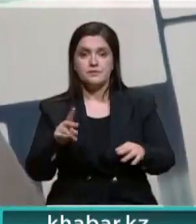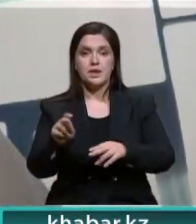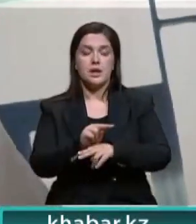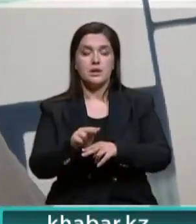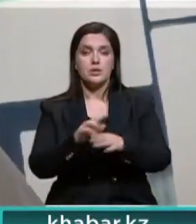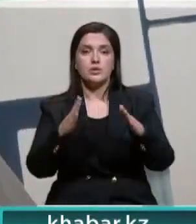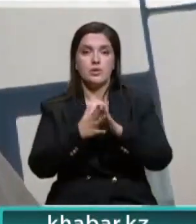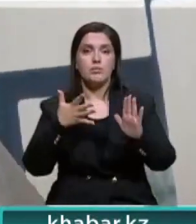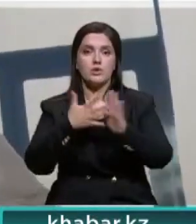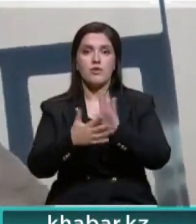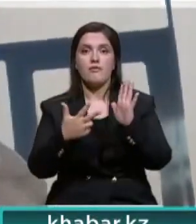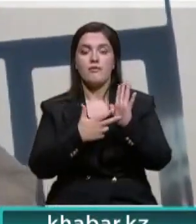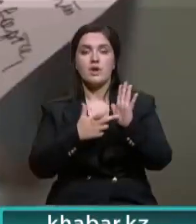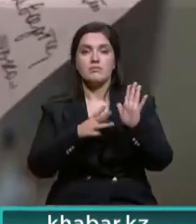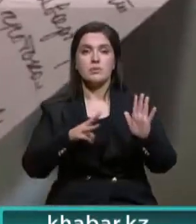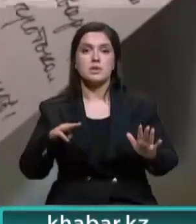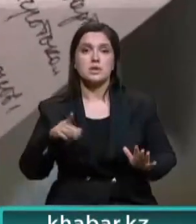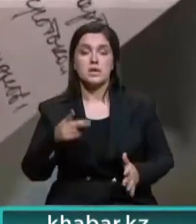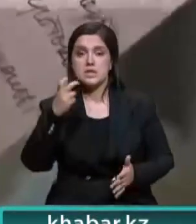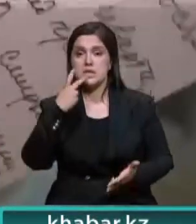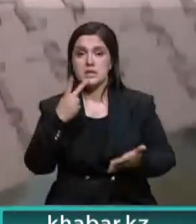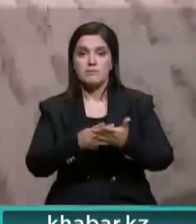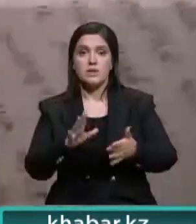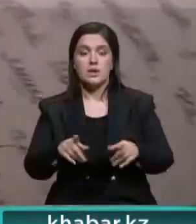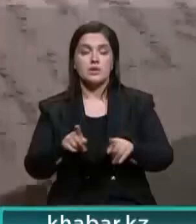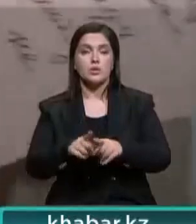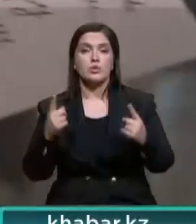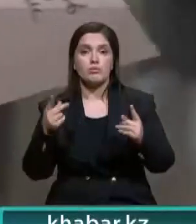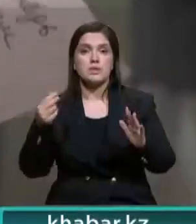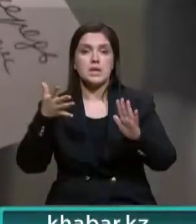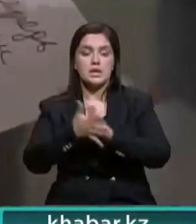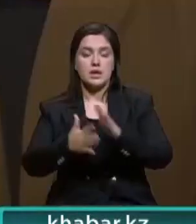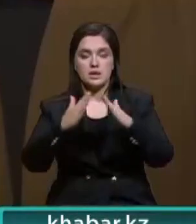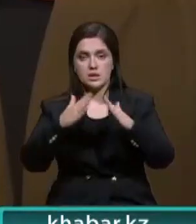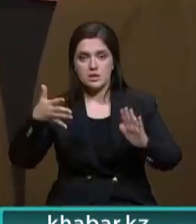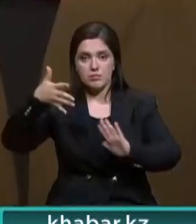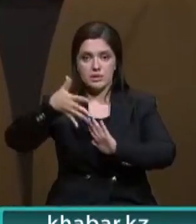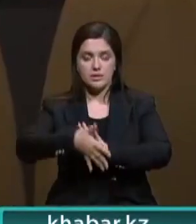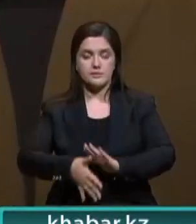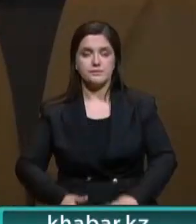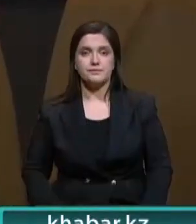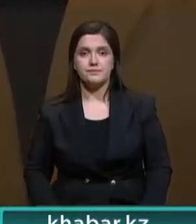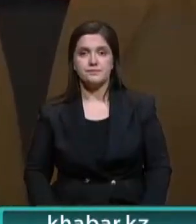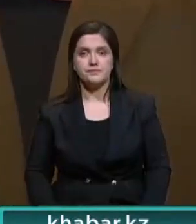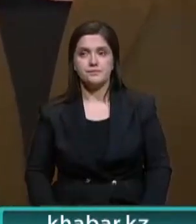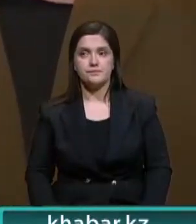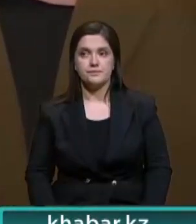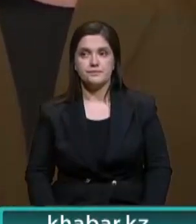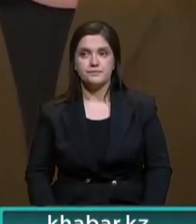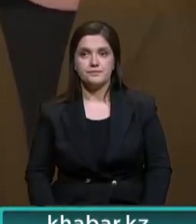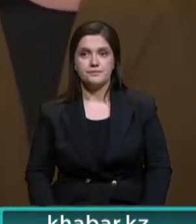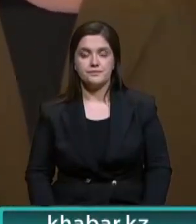ушло 800 миллионов тенге. И даже несмотря на такие крупные затраты, крыша все же протекает. Если они приезжают, если